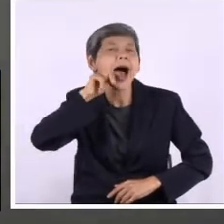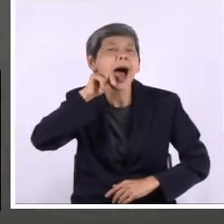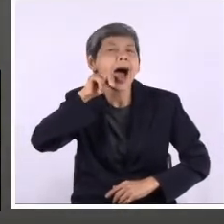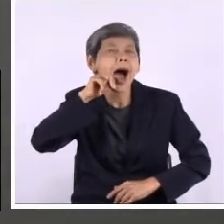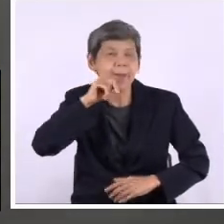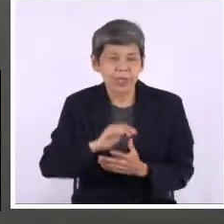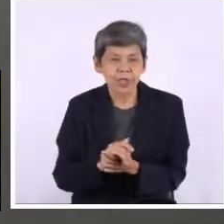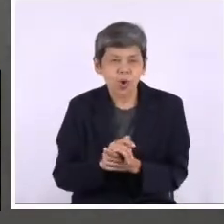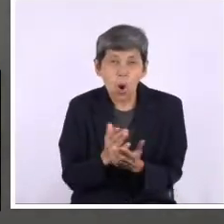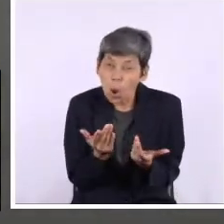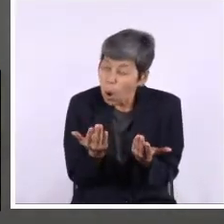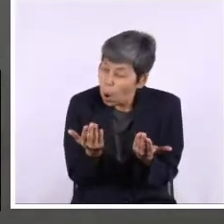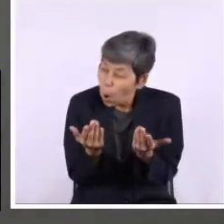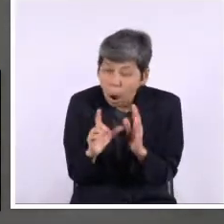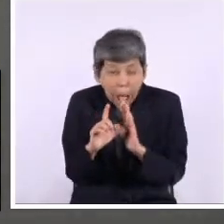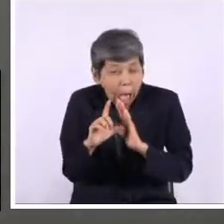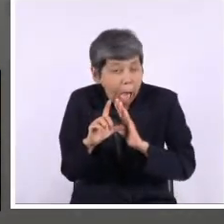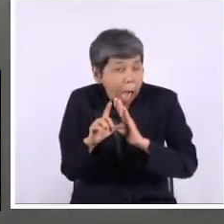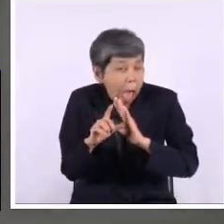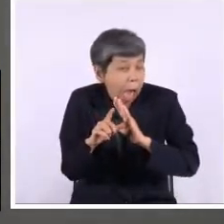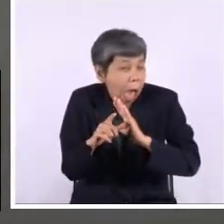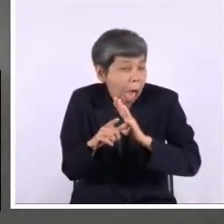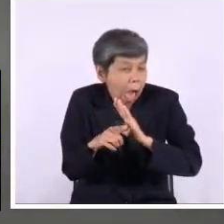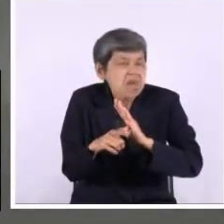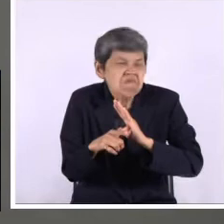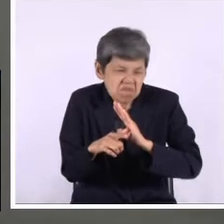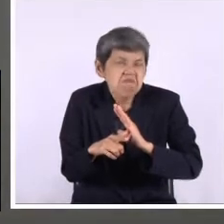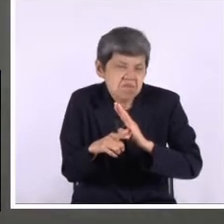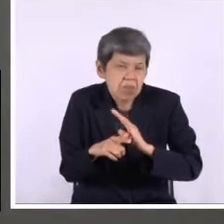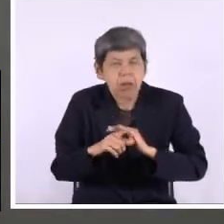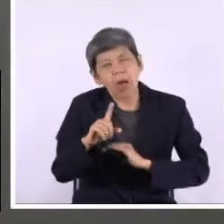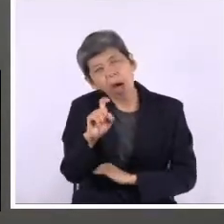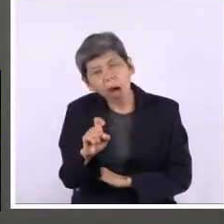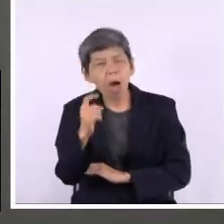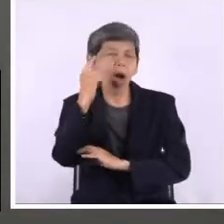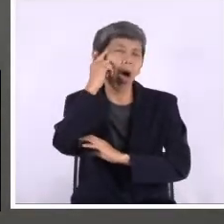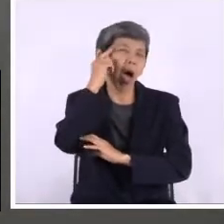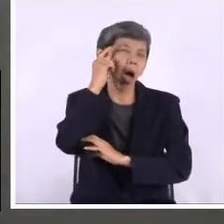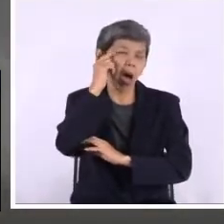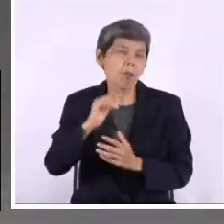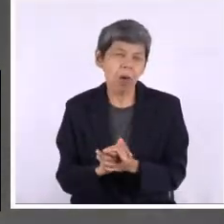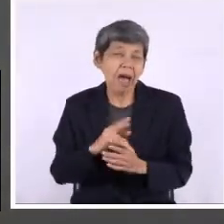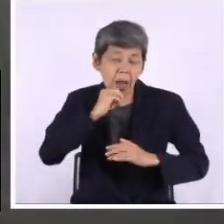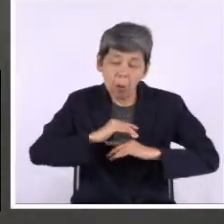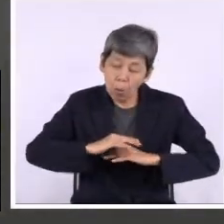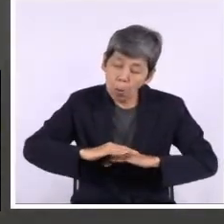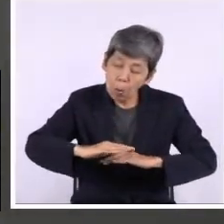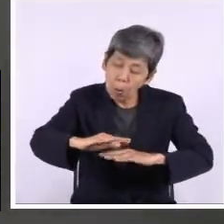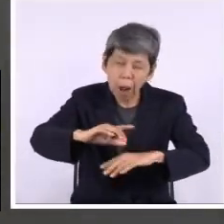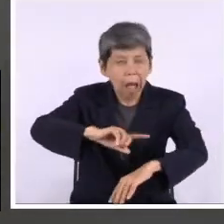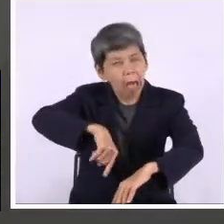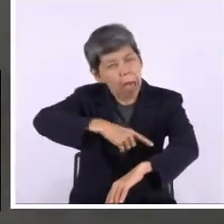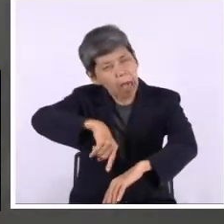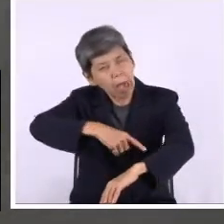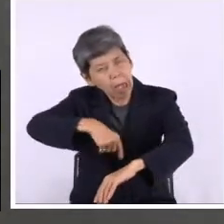ก็บอกว่าคออีกนานนี่เองอีกสักนิดนึงมันอาจจะเกิดตื้นตายได้นะเราว่ากว่านั้นจะขึ้นมานานมาก